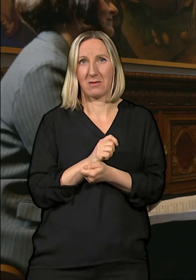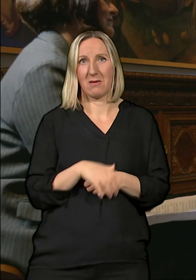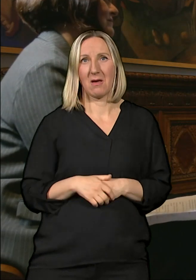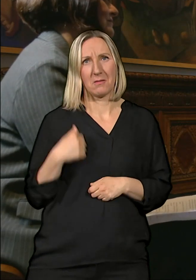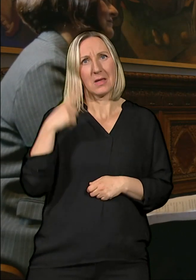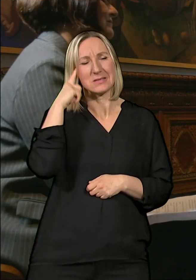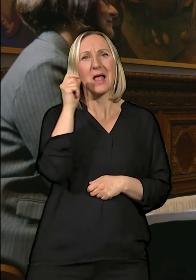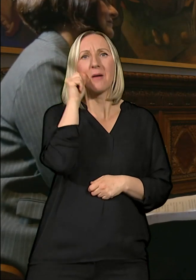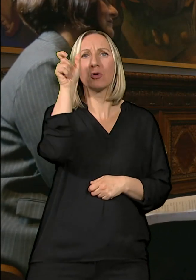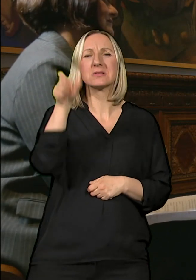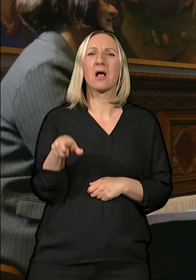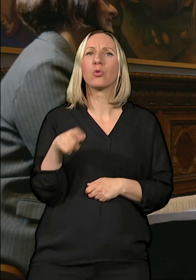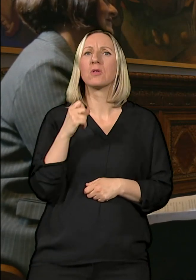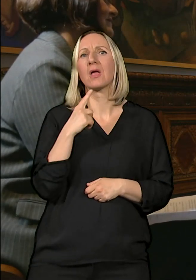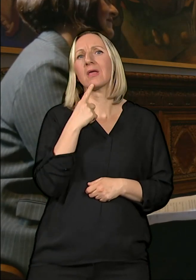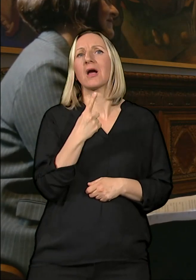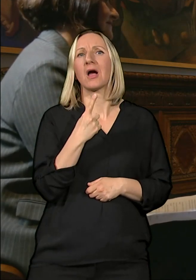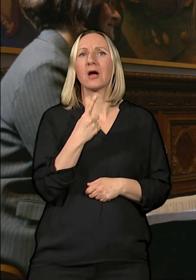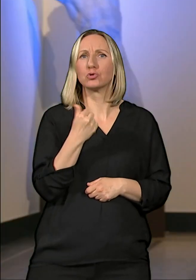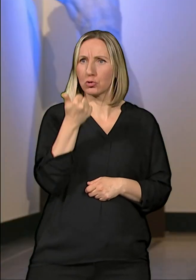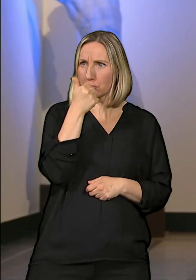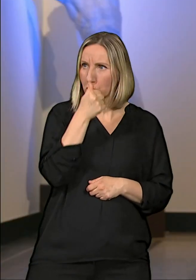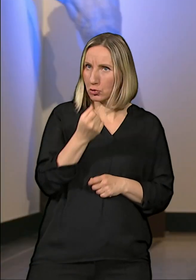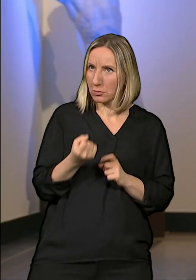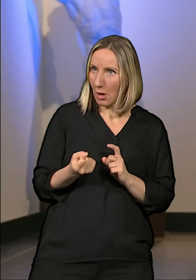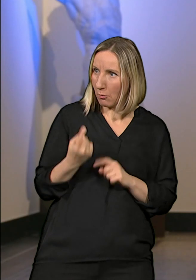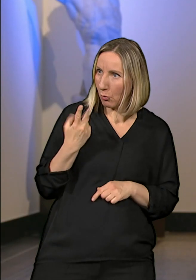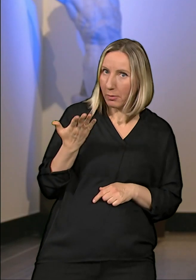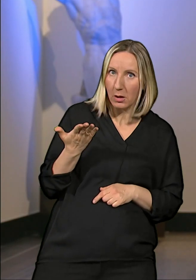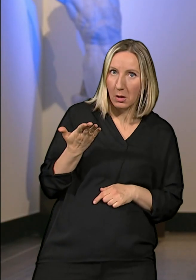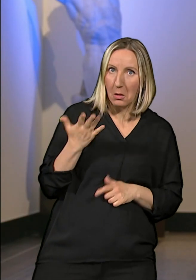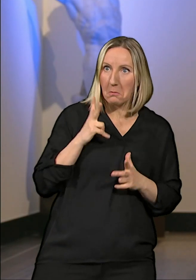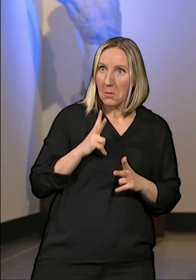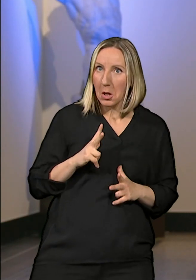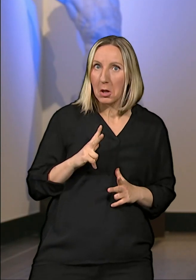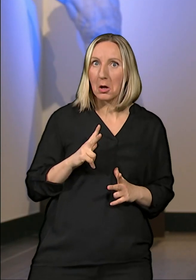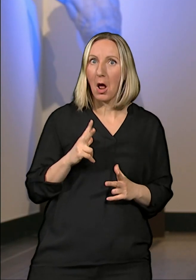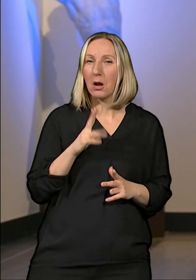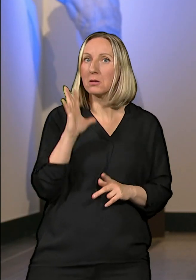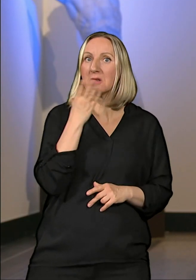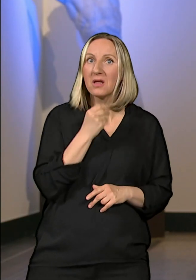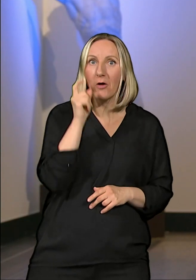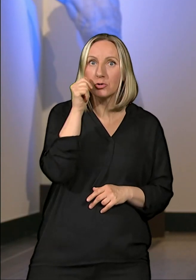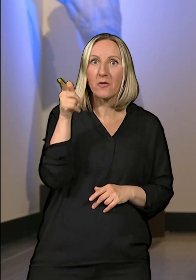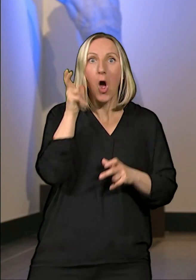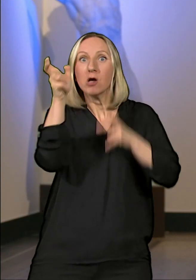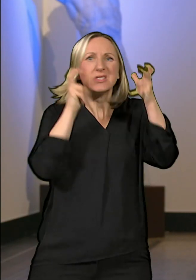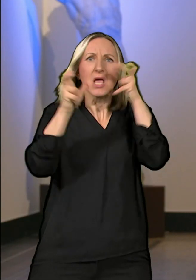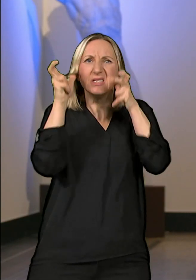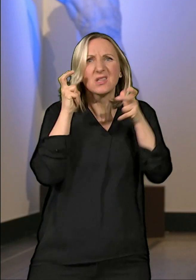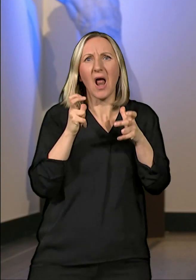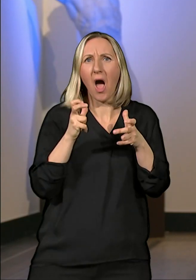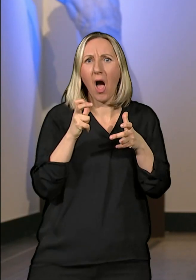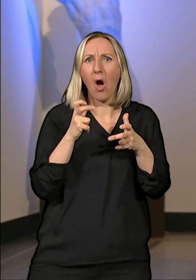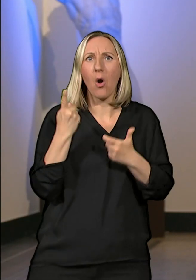su, znate kad kažeš za čovjeku šta mu bi, tako divan, miran čovjeka, izdrao se ili, ne znam, digao